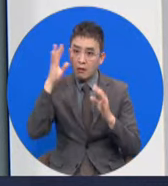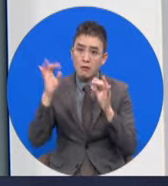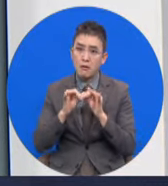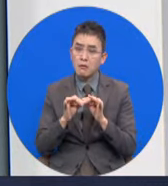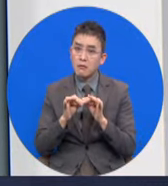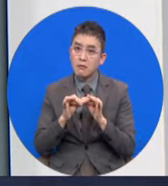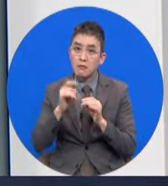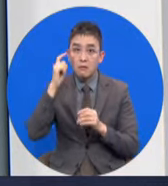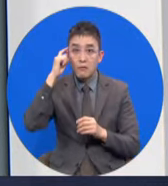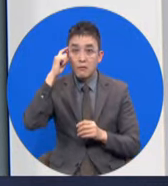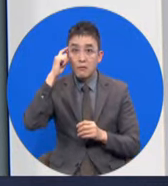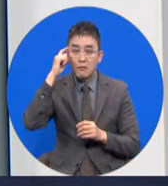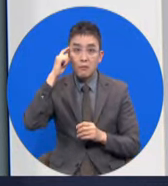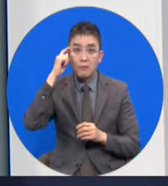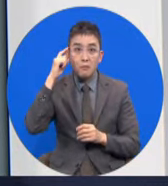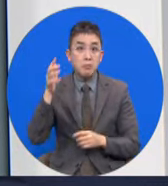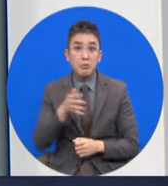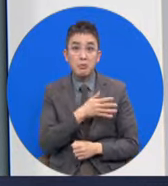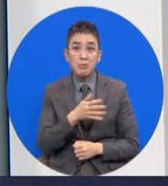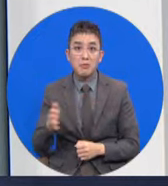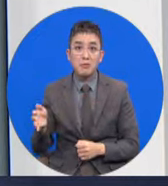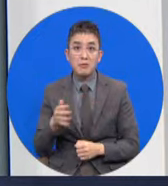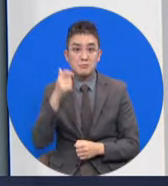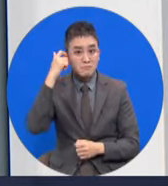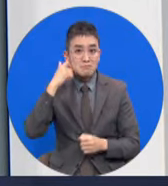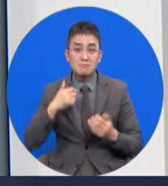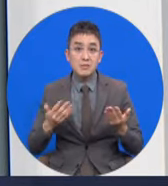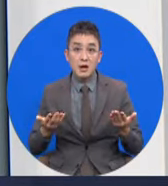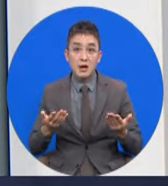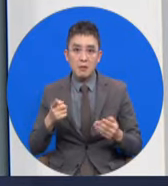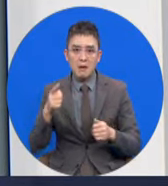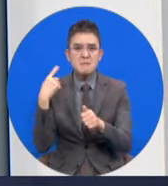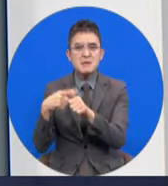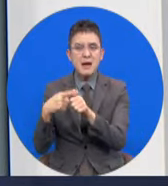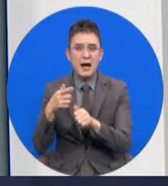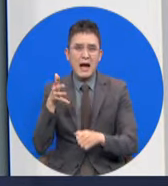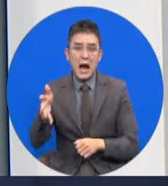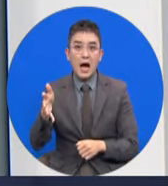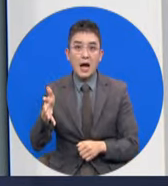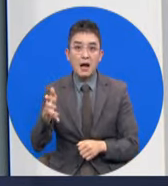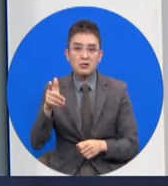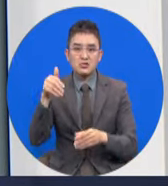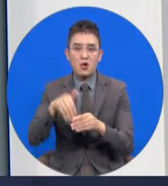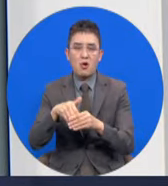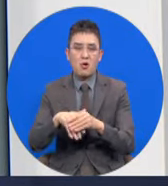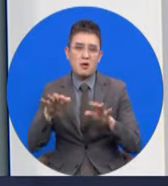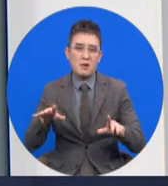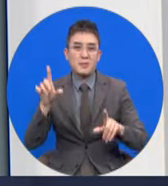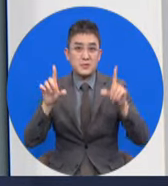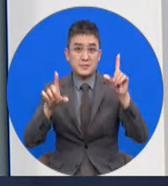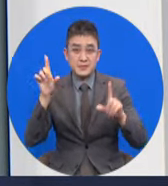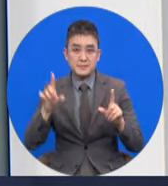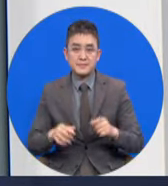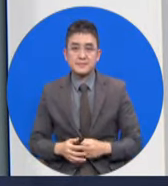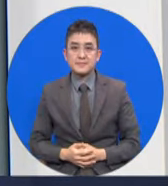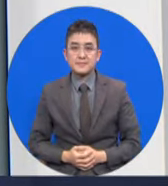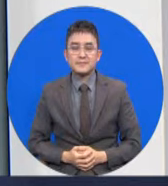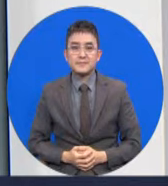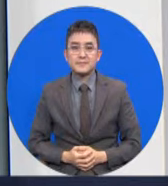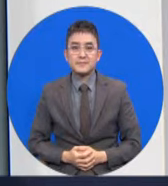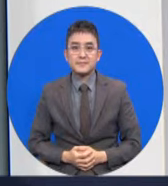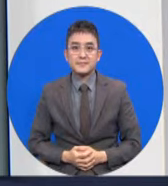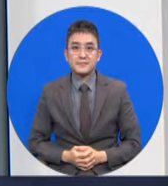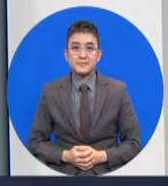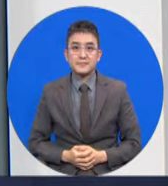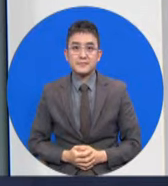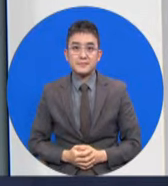때문에 정책물은 있었죠. 있었지만 들어오지 않았다는 것은 이른바 비토크라시가 압도적인 그런 선거판이었다 이런 생각이 들고 그런 측면에서 참